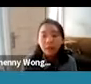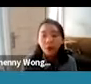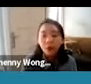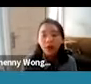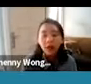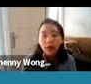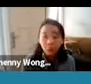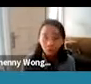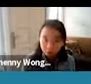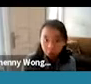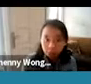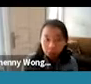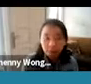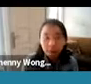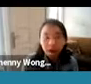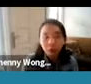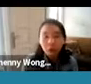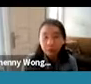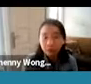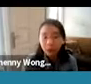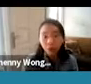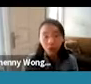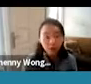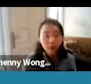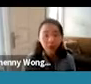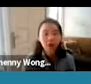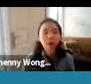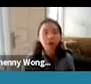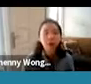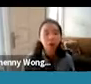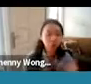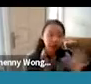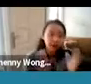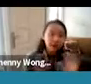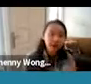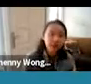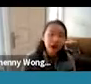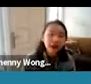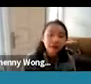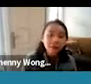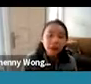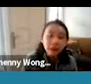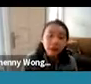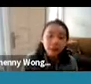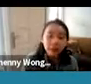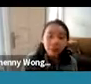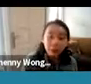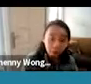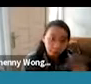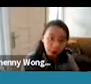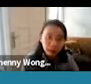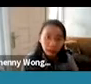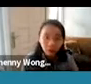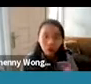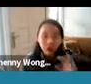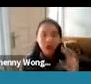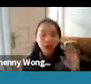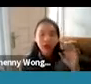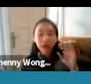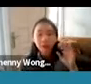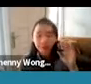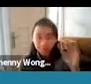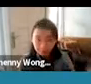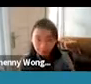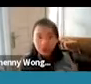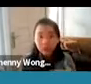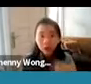melakukan greenwashing juga sebaiknya wajib dilakukan begitu ya untuk kemudian secara aktif melihat bagaimana demo